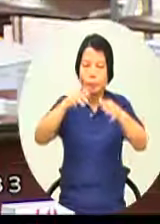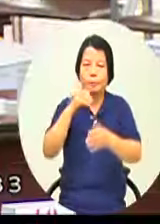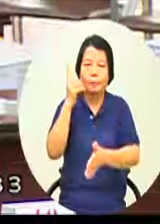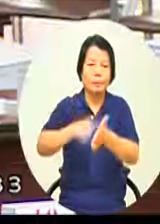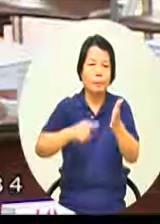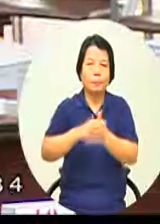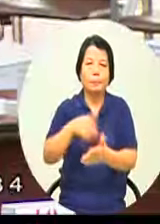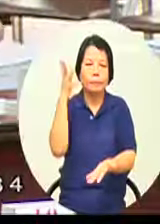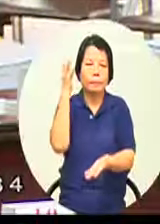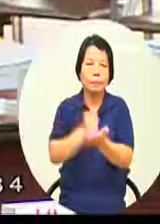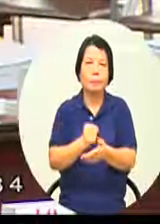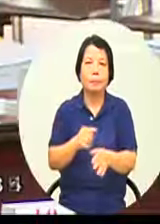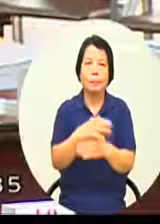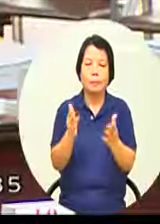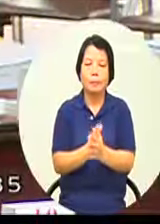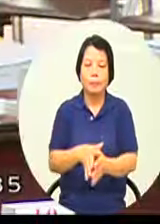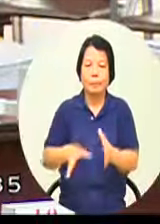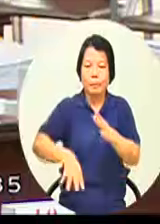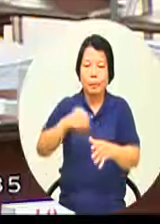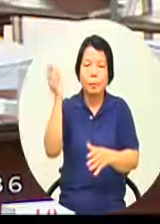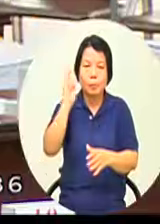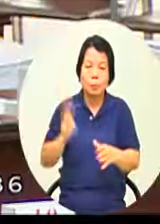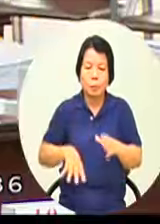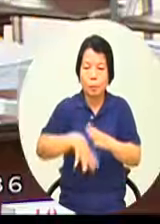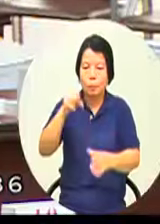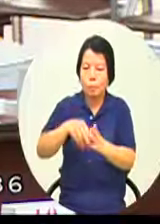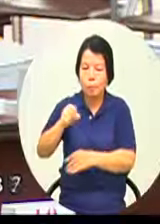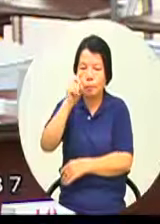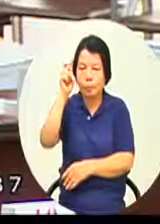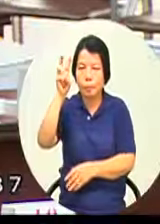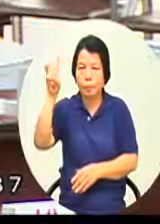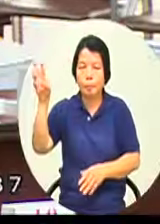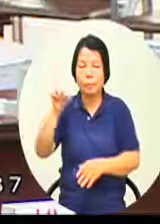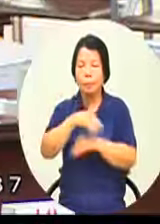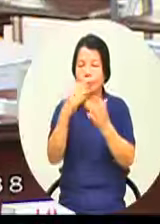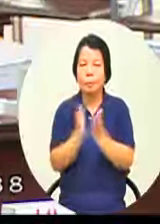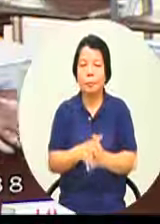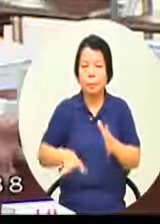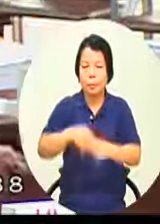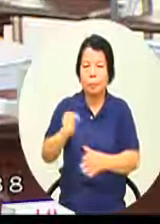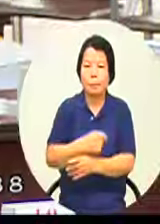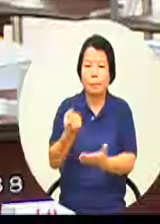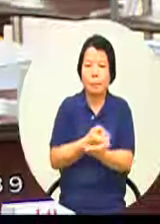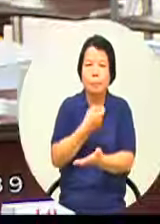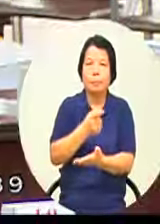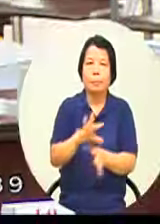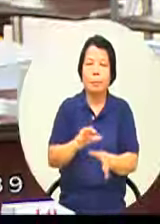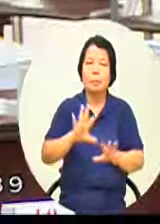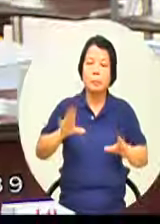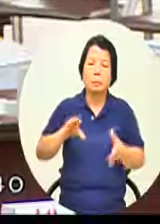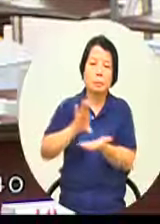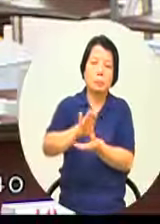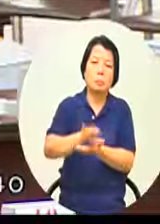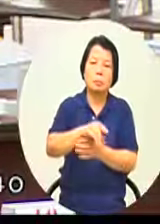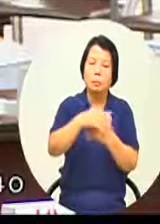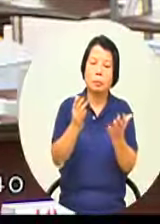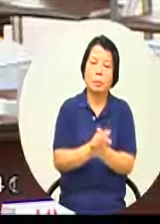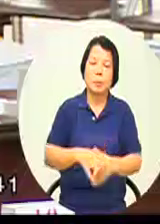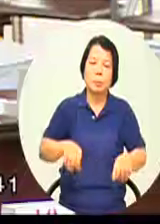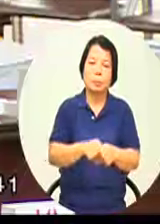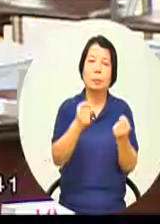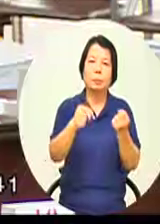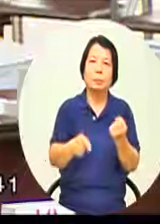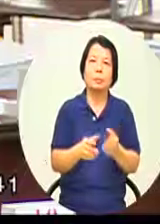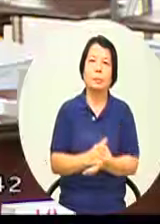就是。消防车爱抽水，抽两三工，每家己抽抽两三工抽袂了，但是下骹车拢报销伊啊。高级住宅就是这个样子啊。